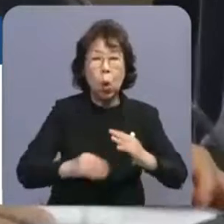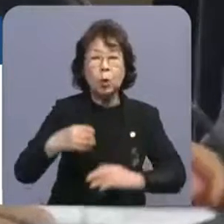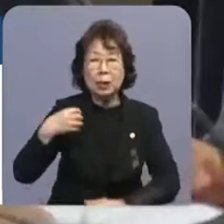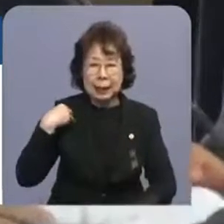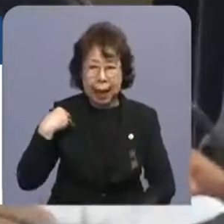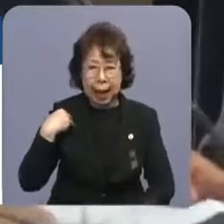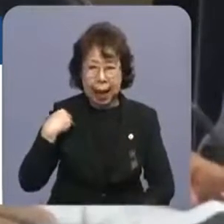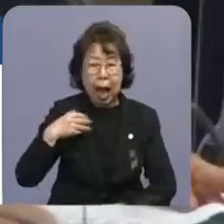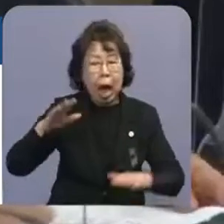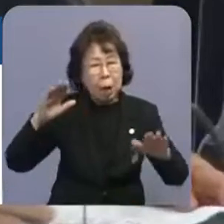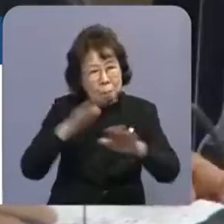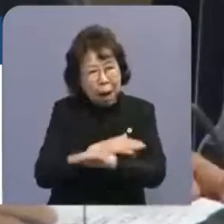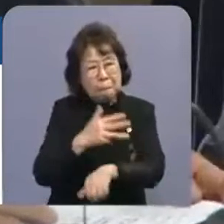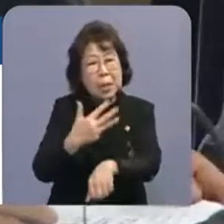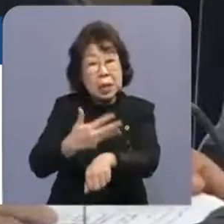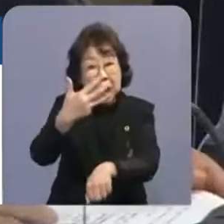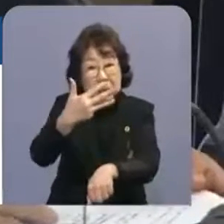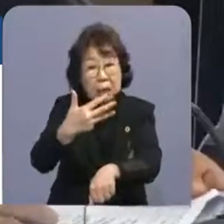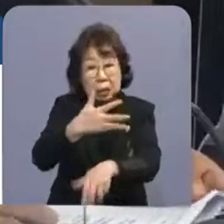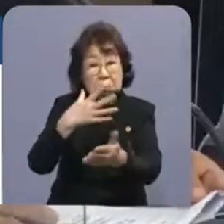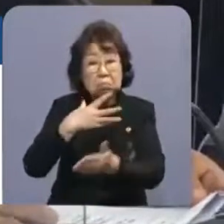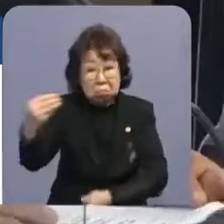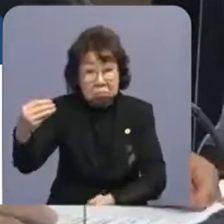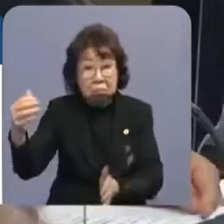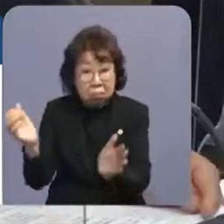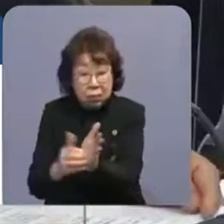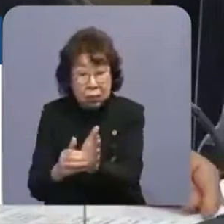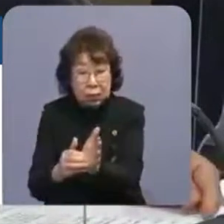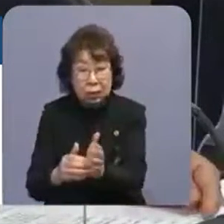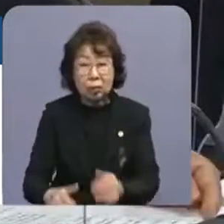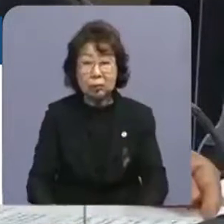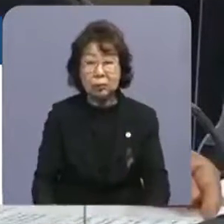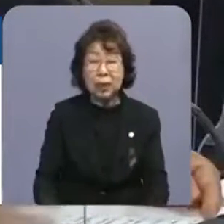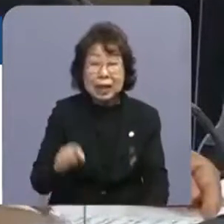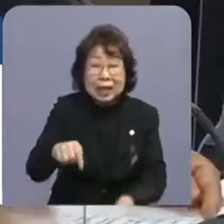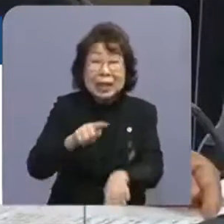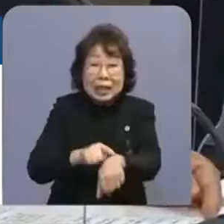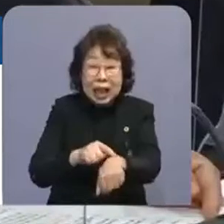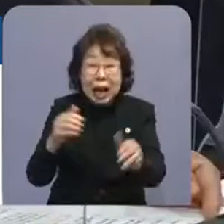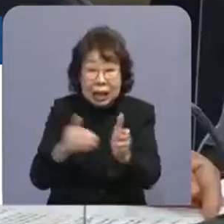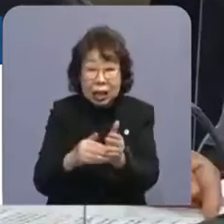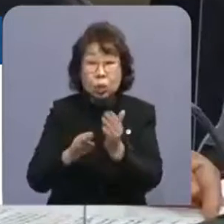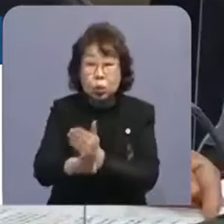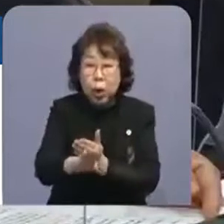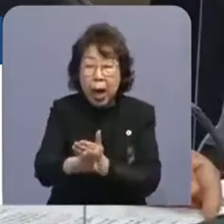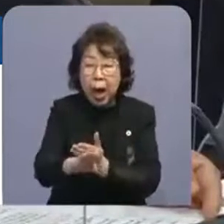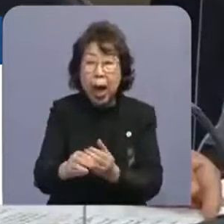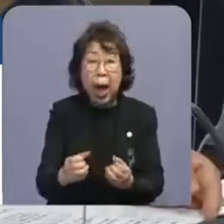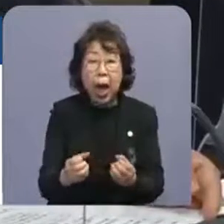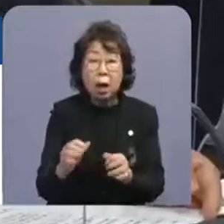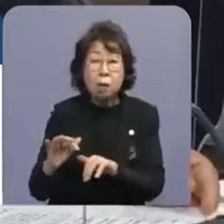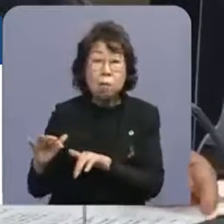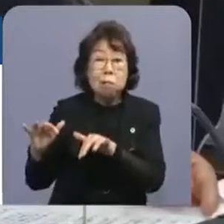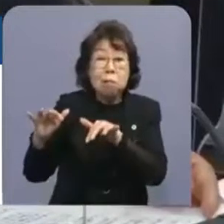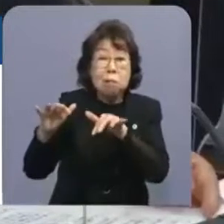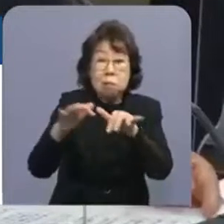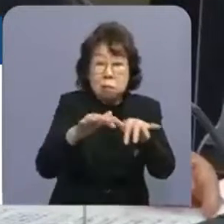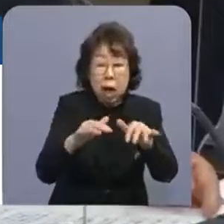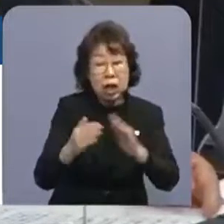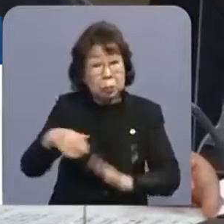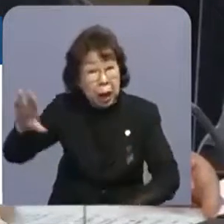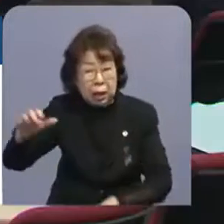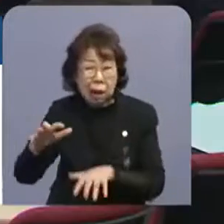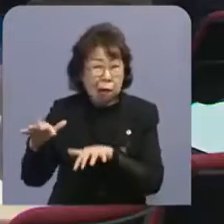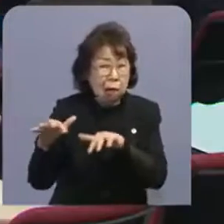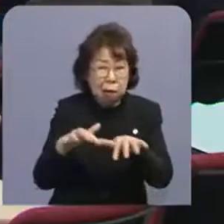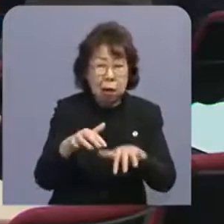교통공사를 하시는 분들이 8시가 되니까 딱 그냥 가시더라고요. 예. 그 시간에 마시고 나니까 오히려 인파들이 밀려가서 집에 간다고